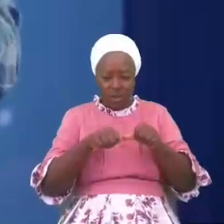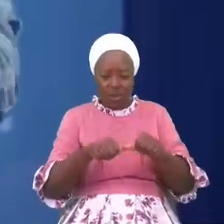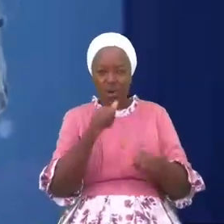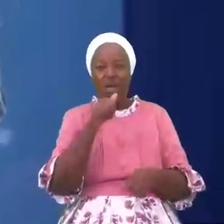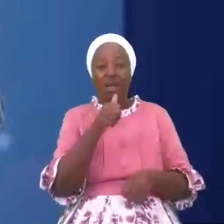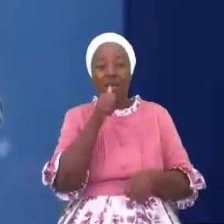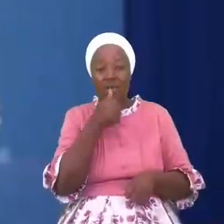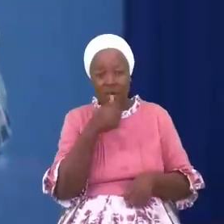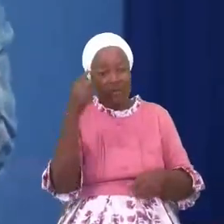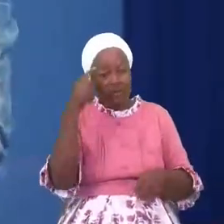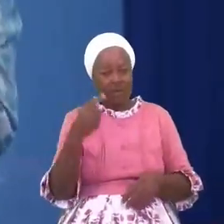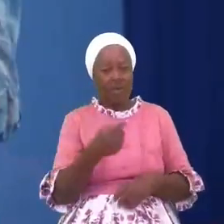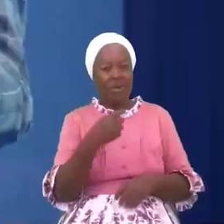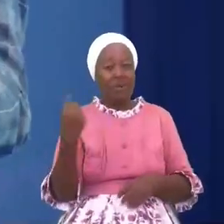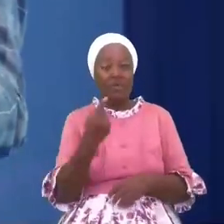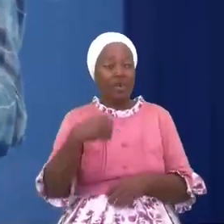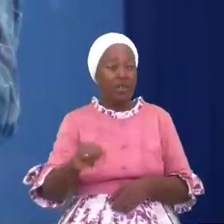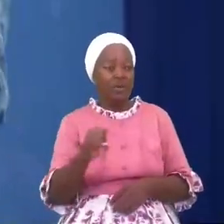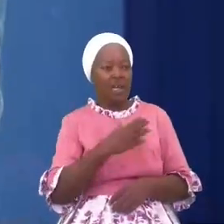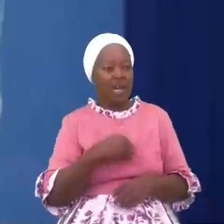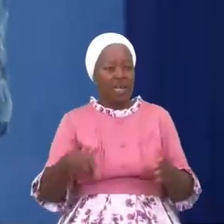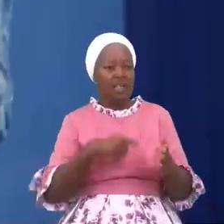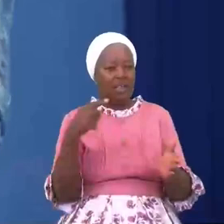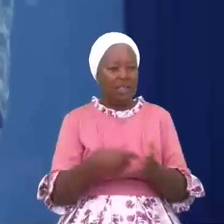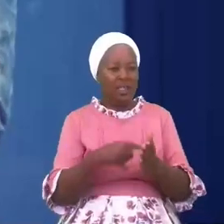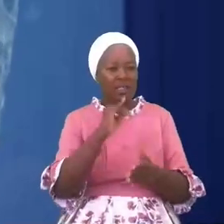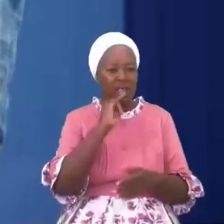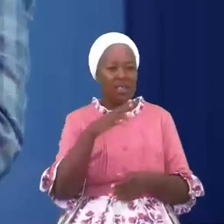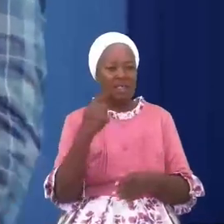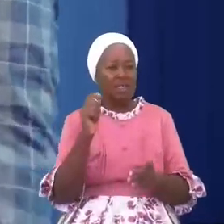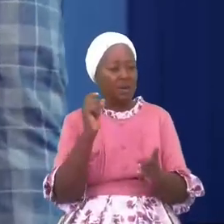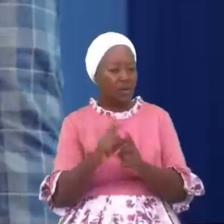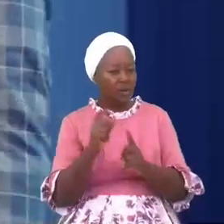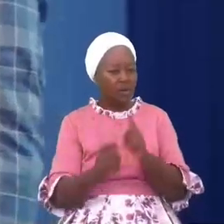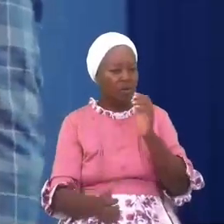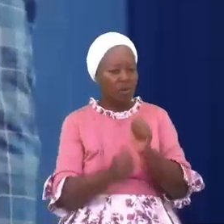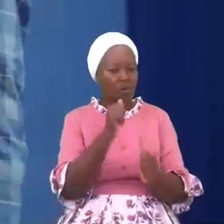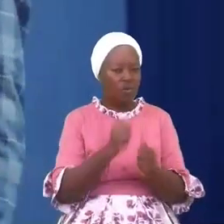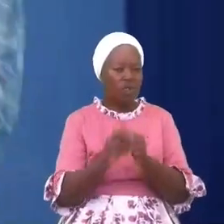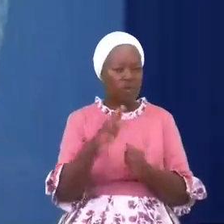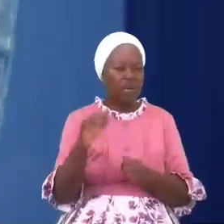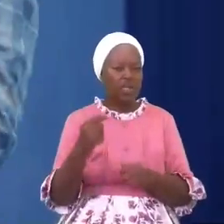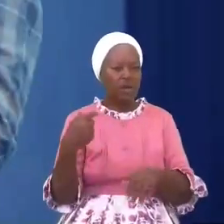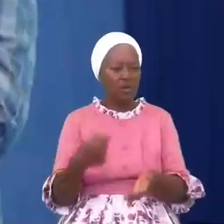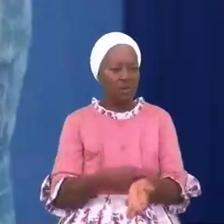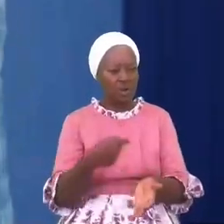éternellement. Et cette parole est celle qui vous a été annoncée